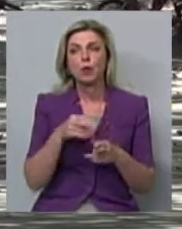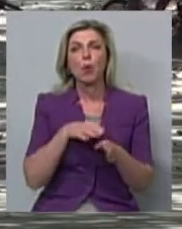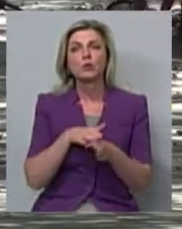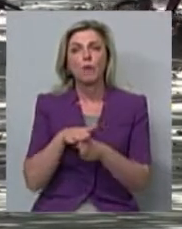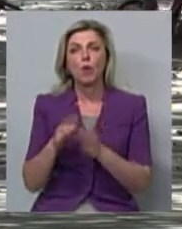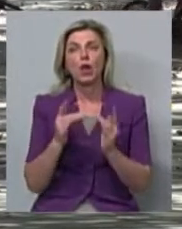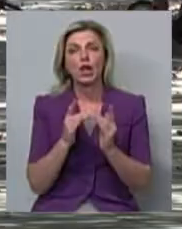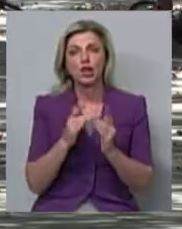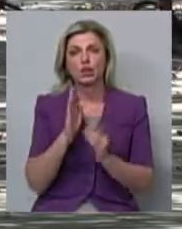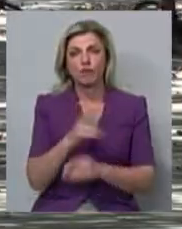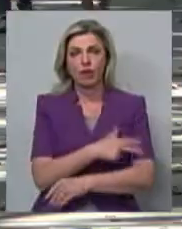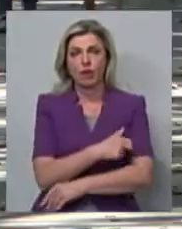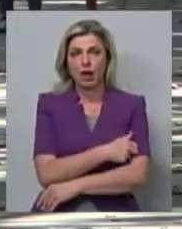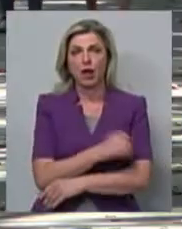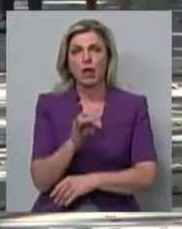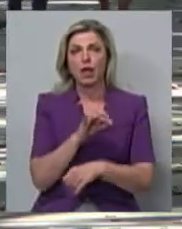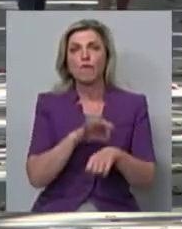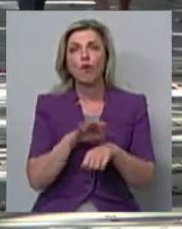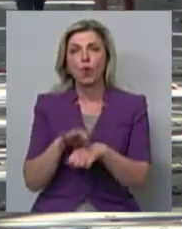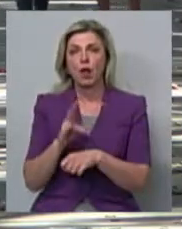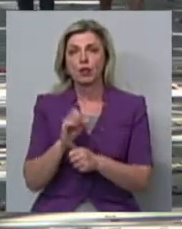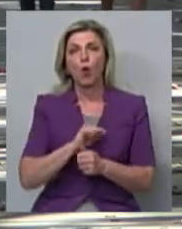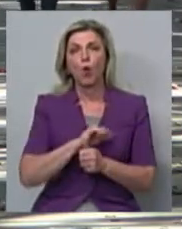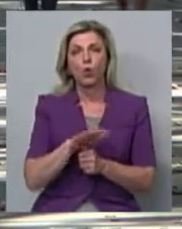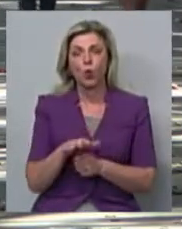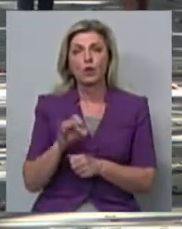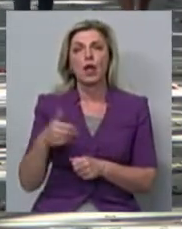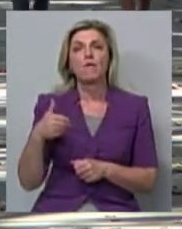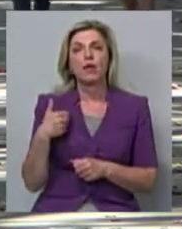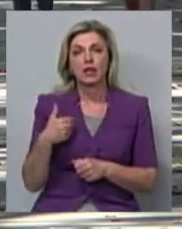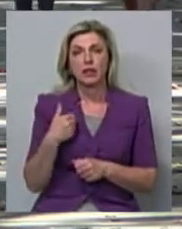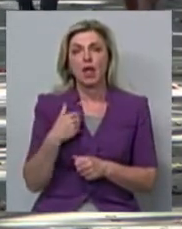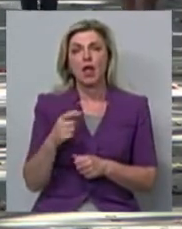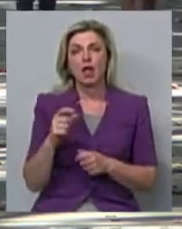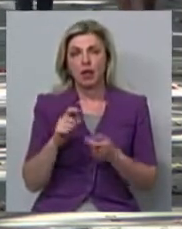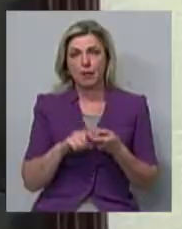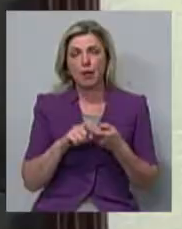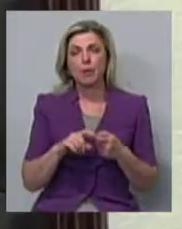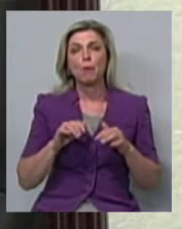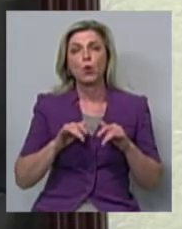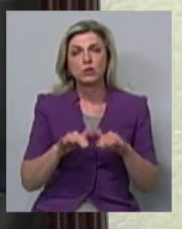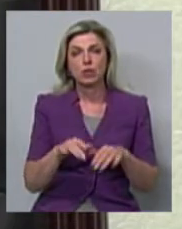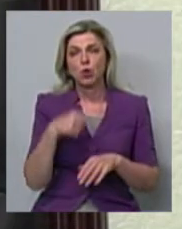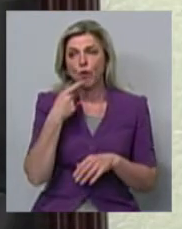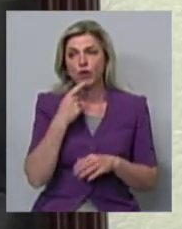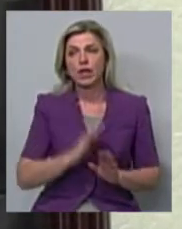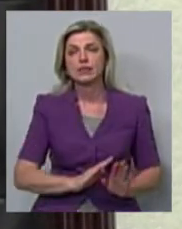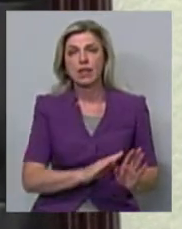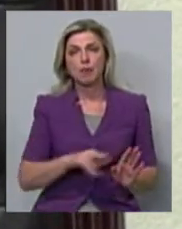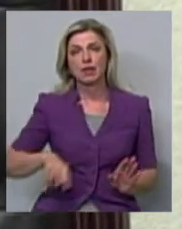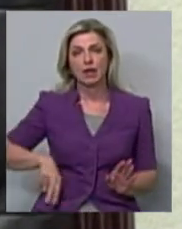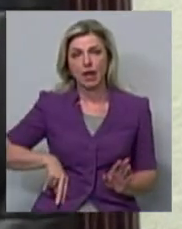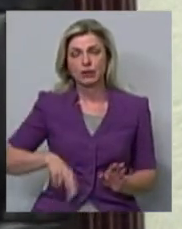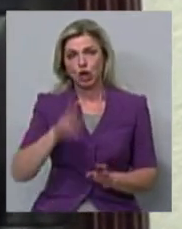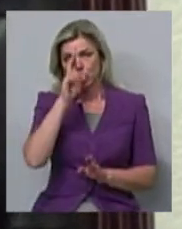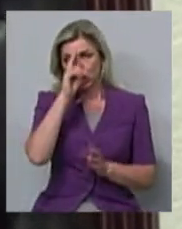лікарнях, відведеним хворим на коронавірус, та інтенсивності епідеміологічного процесу, говорить телефоном заступник директора державної